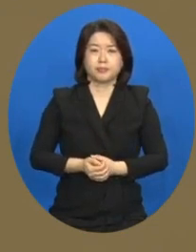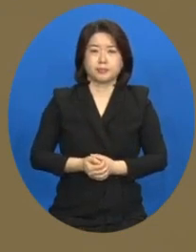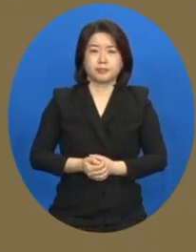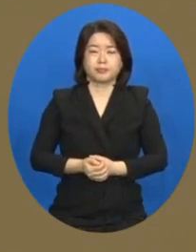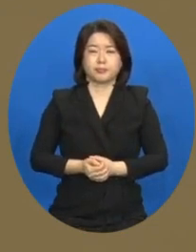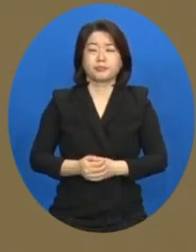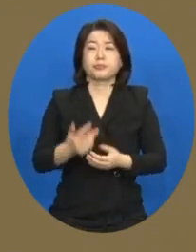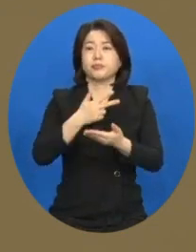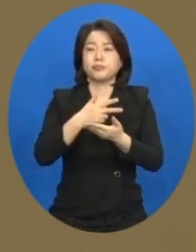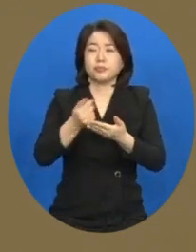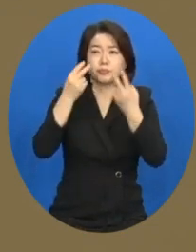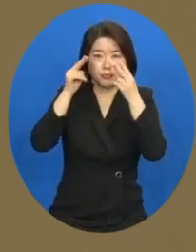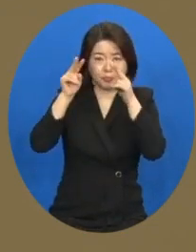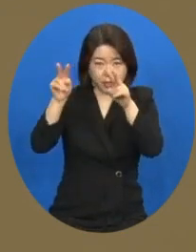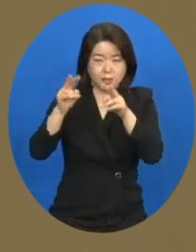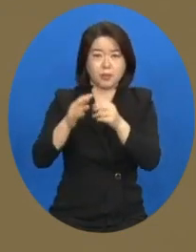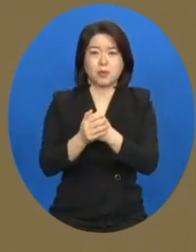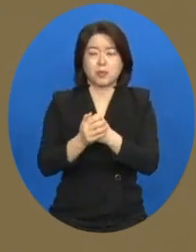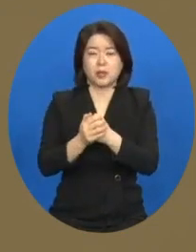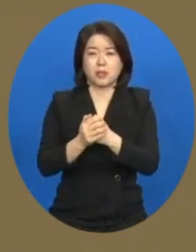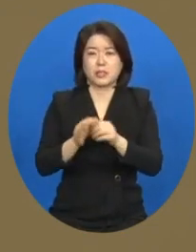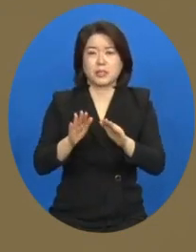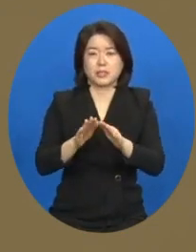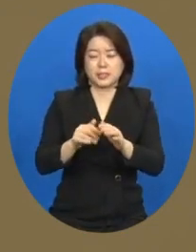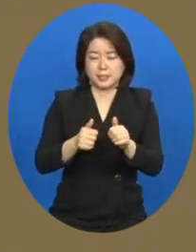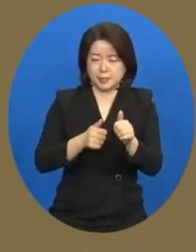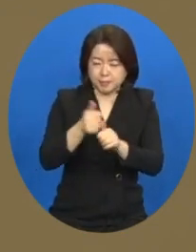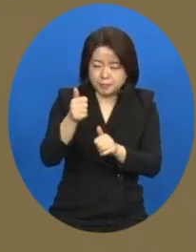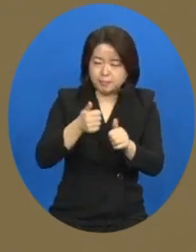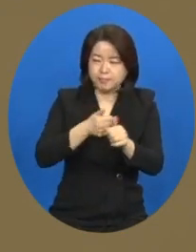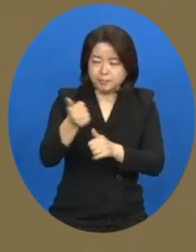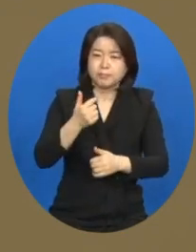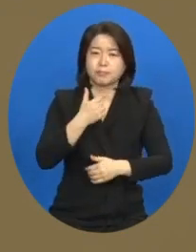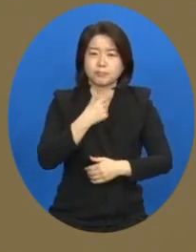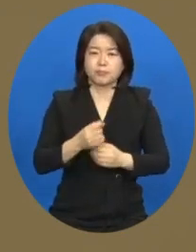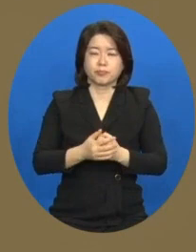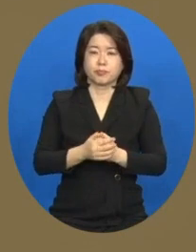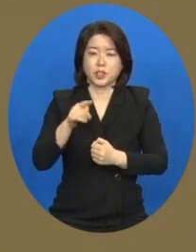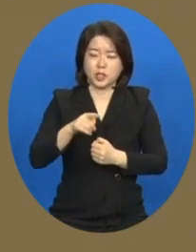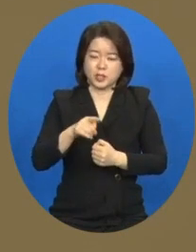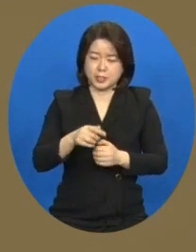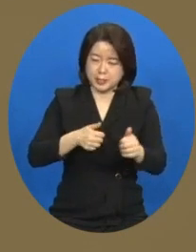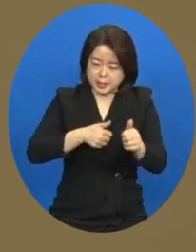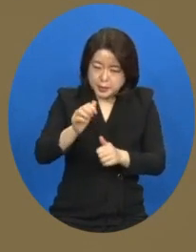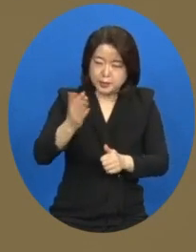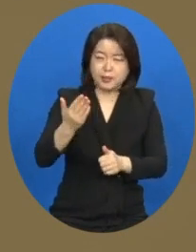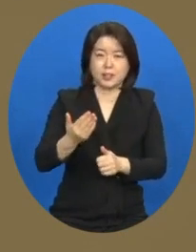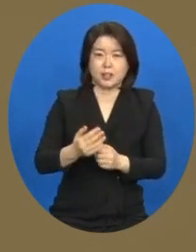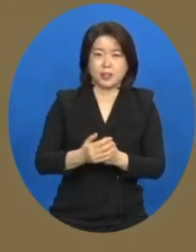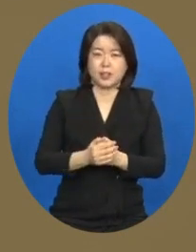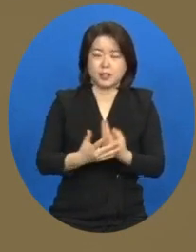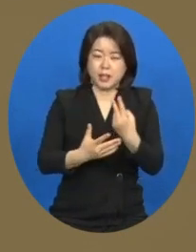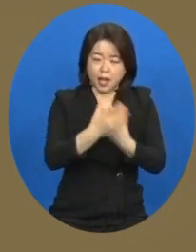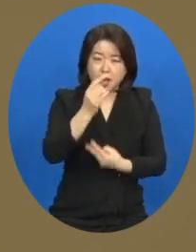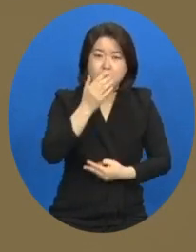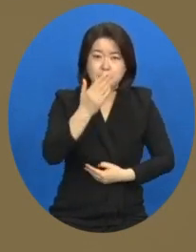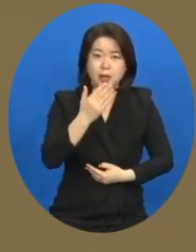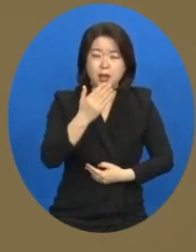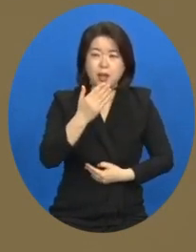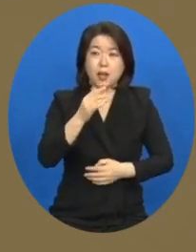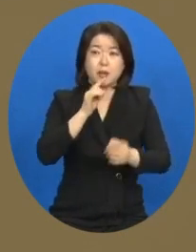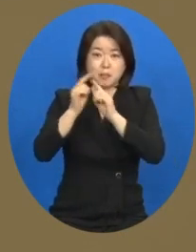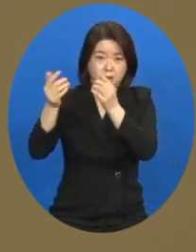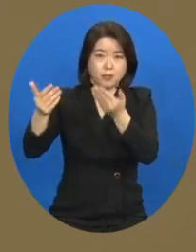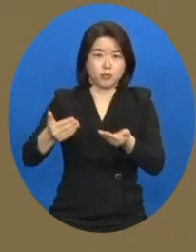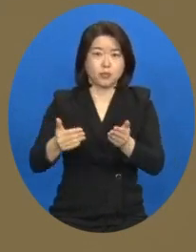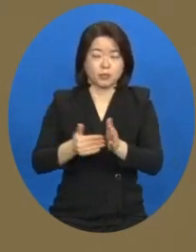주님 바라보면 이제는 극복해야 돼. 이제는 여기서 이겨야 돼. 하나 될 수 있어 하시는 거거든요.